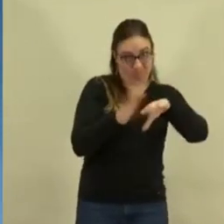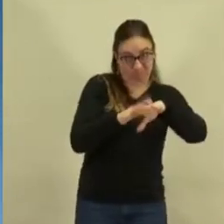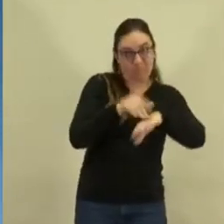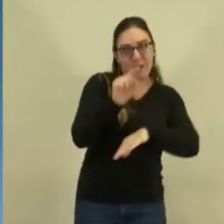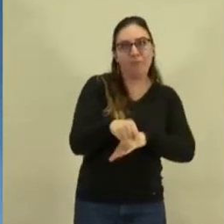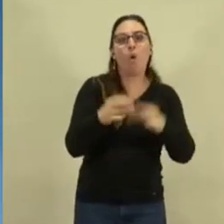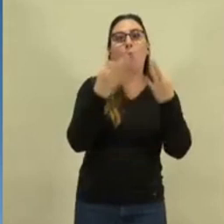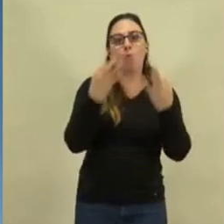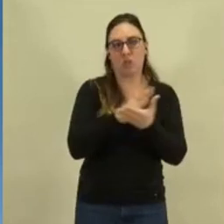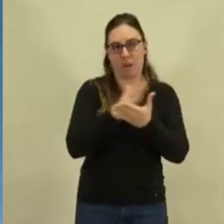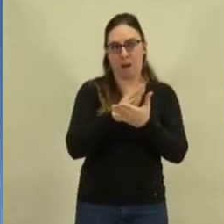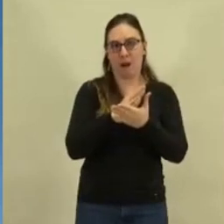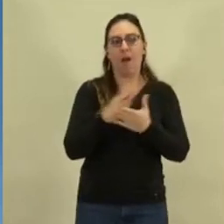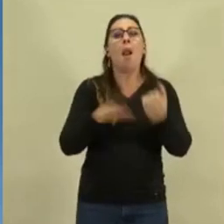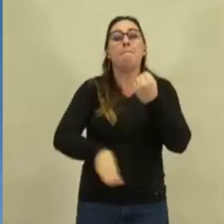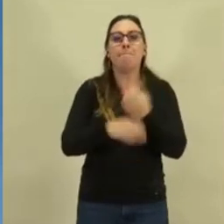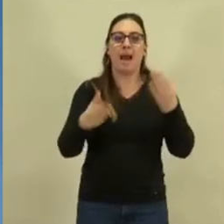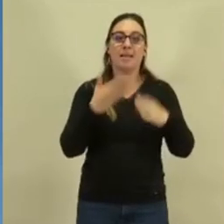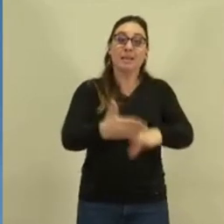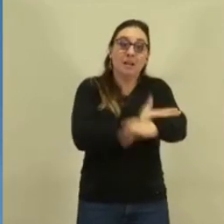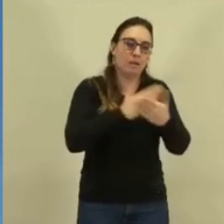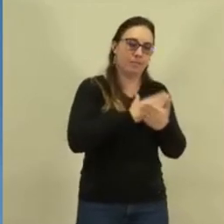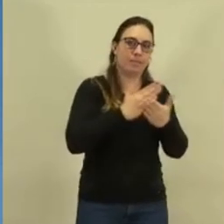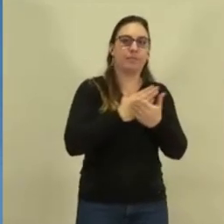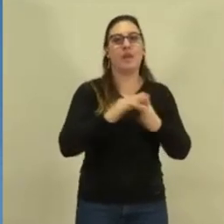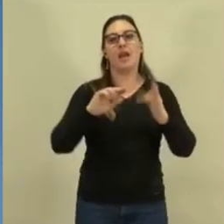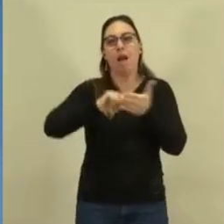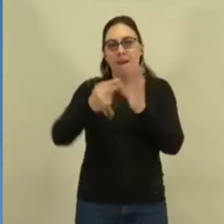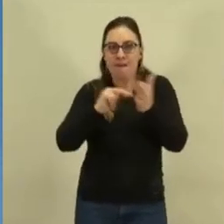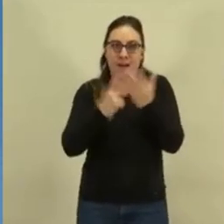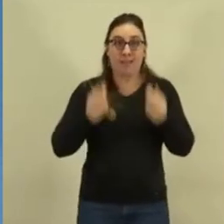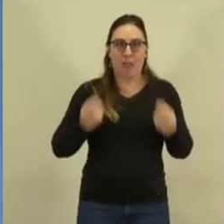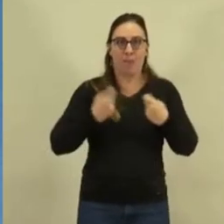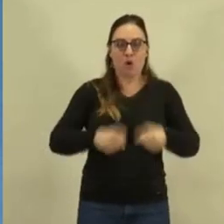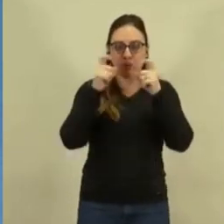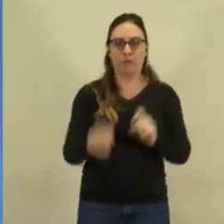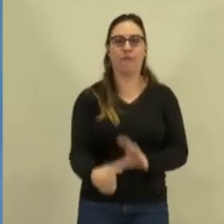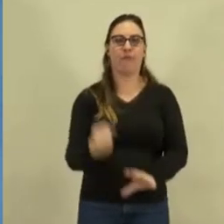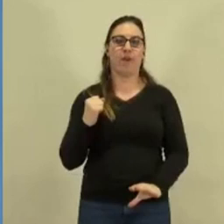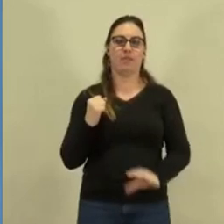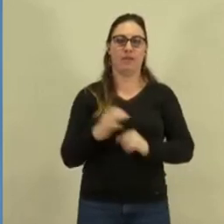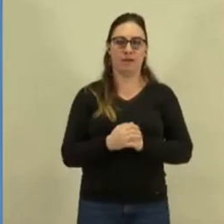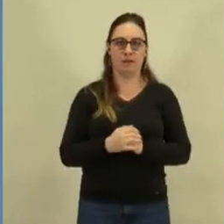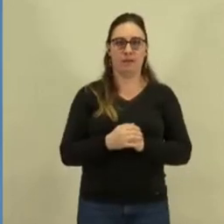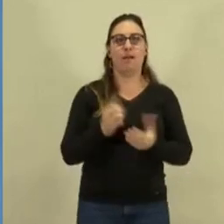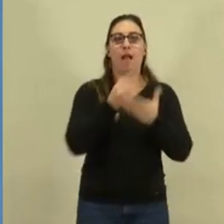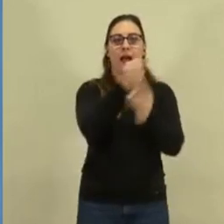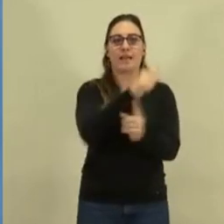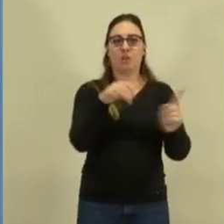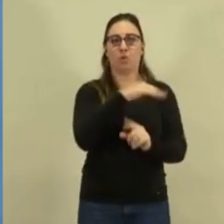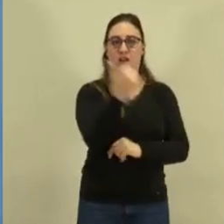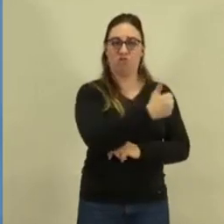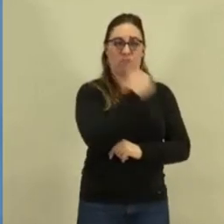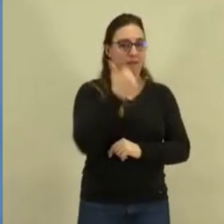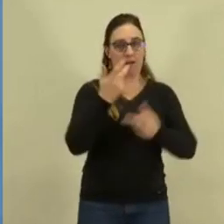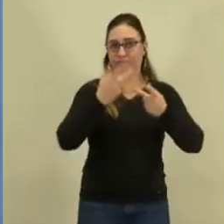b.a.-ba, c'est anticiper et c'est réduire ses dépenses. C'est ça que chaque assistante sociale dit aux